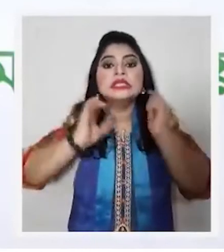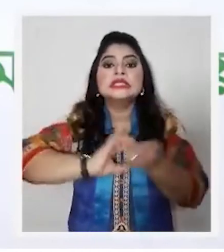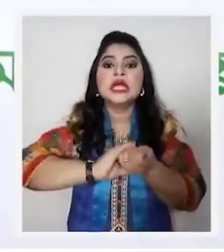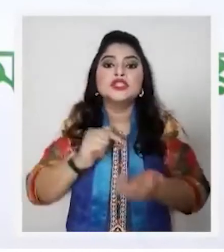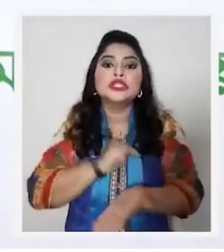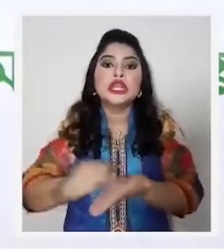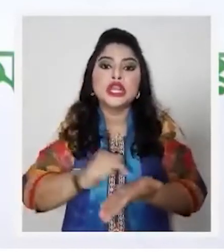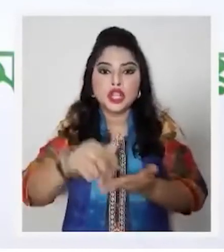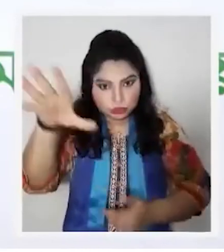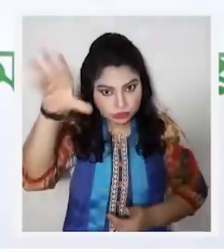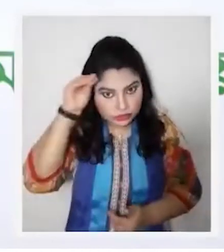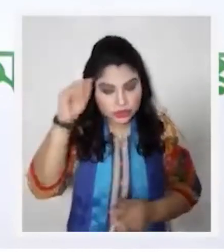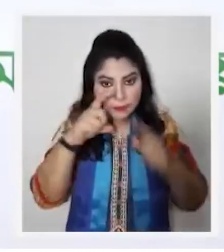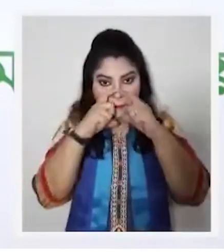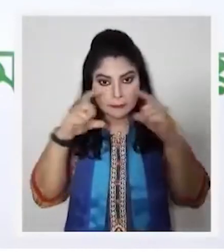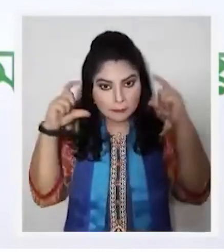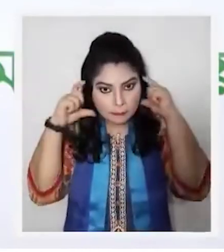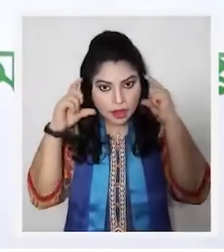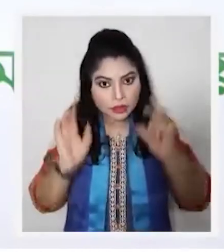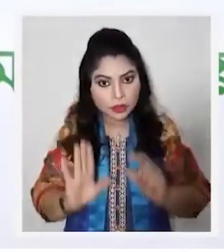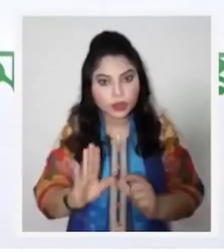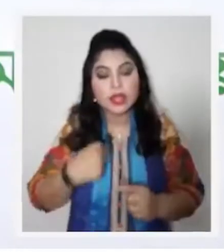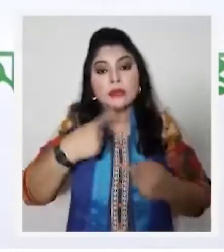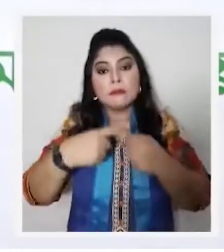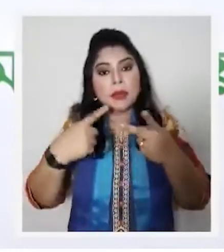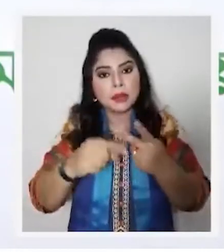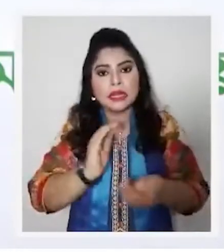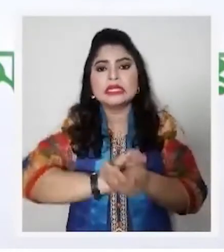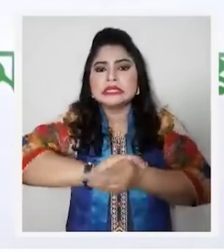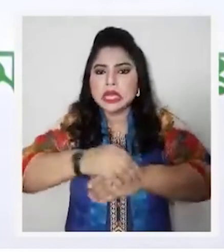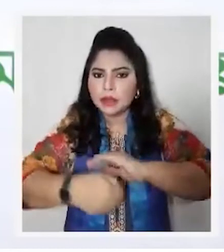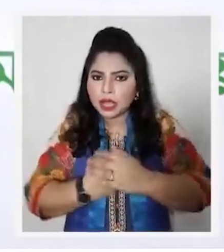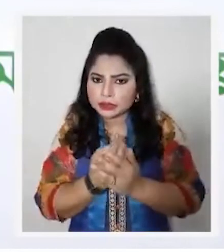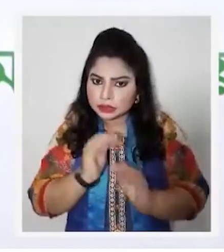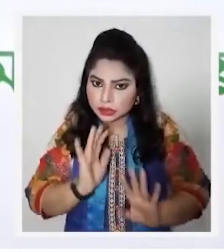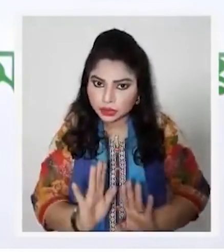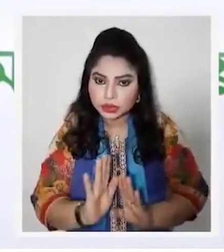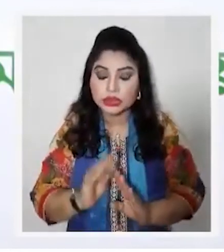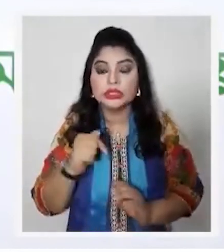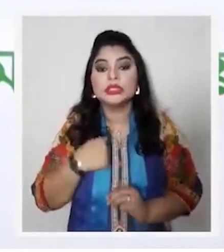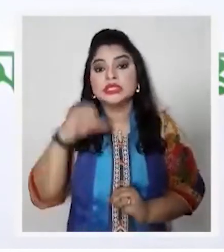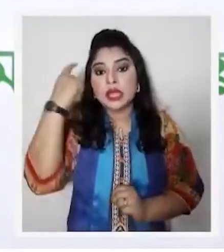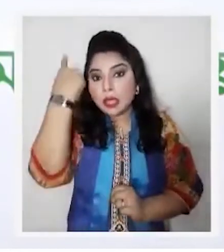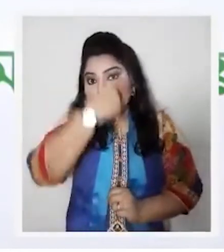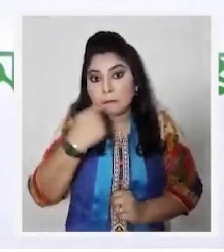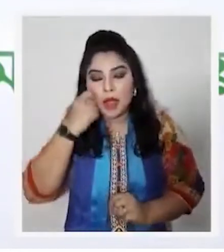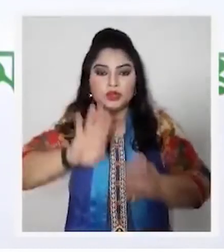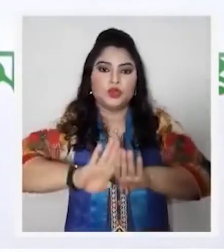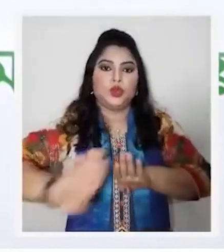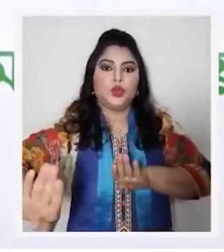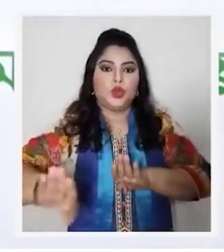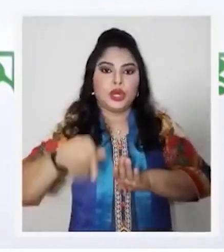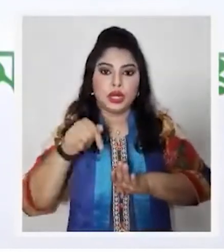এই ছিল তথ্য। শেষ করব আবারও বিনীত অনুরোধ জানাব, আমরা স্বাস্থ্য নিয়মগুলো যেন মেনে চলি, মাস্ক পরিধান করি,